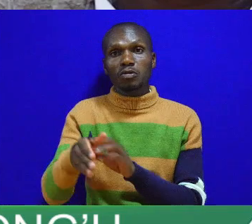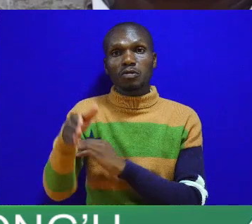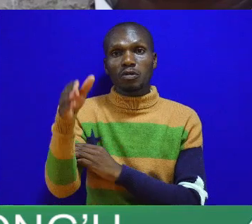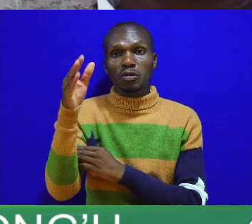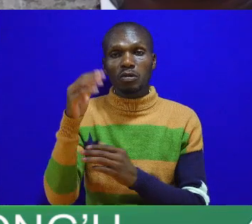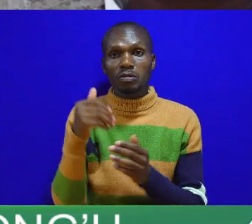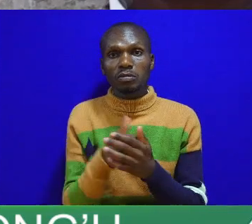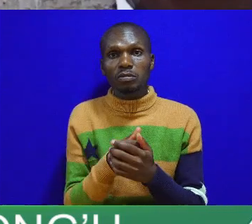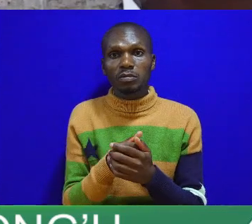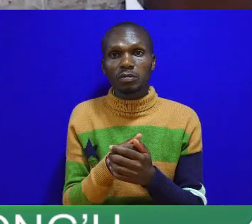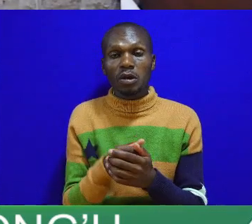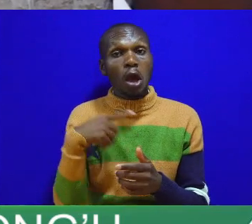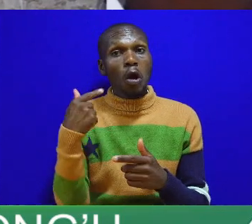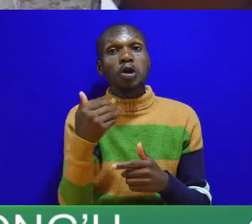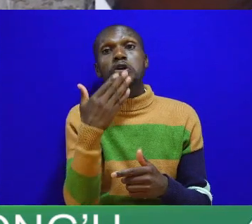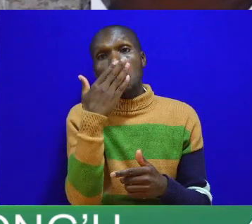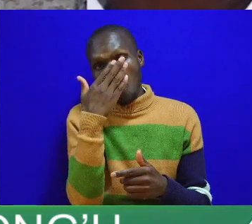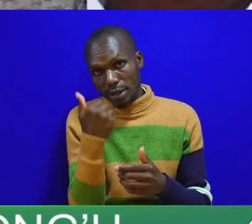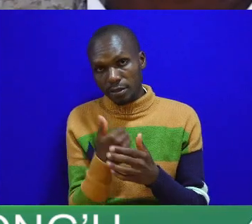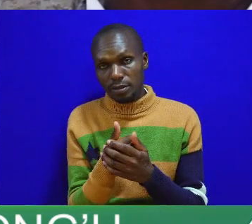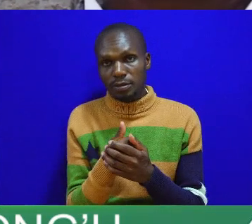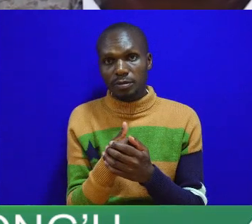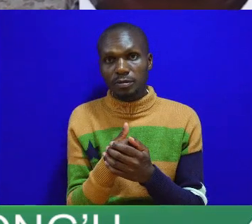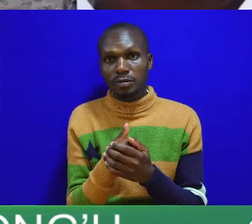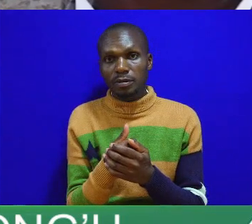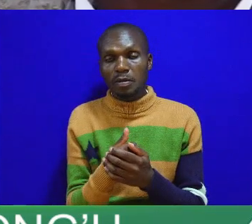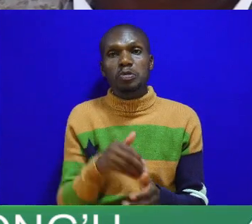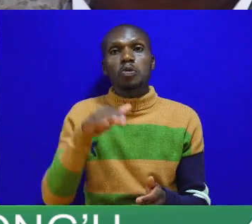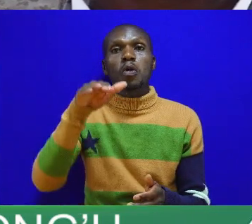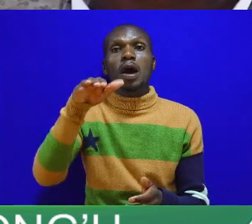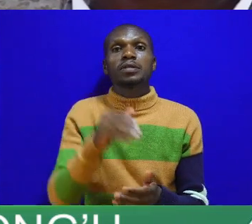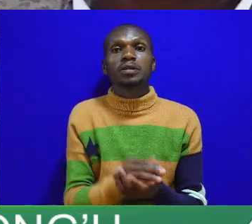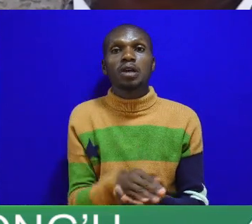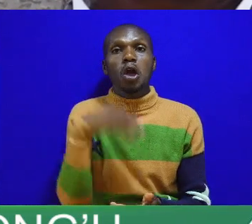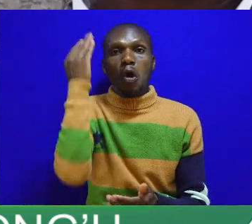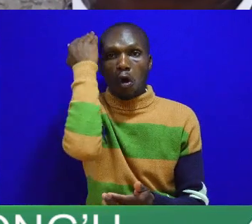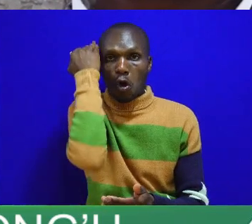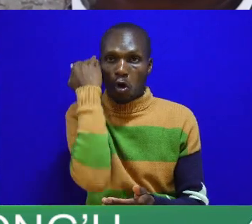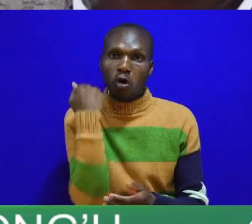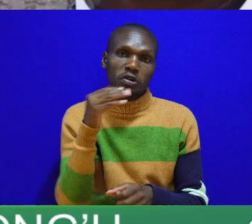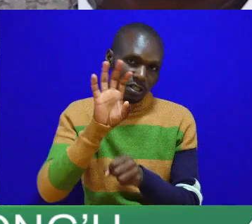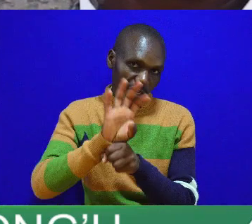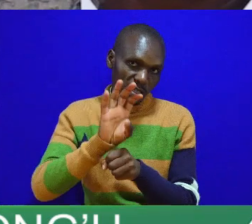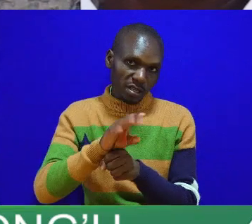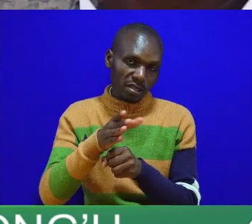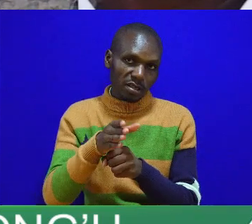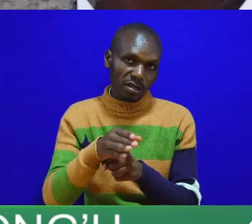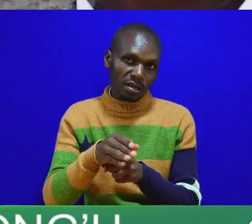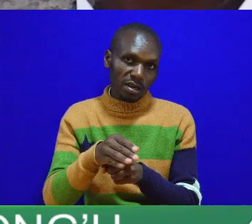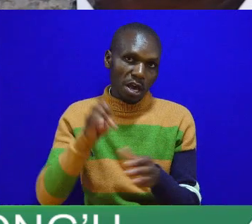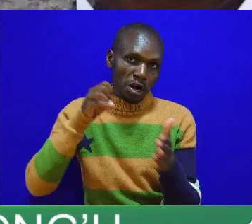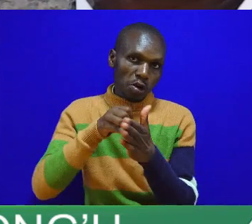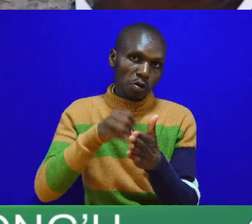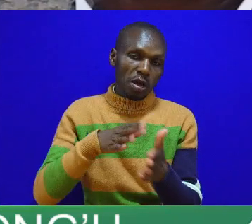to Nalekogania, Mbori, Chikanisa, Chinde, Chonsi, Amoneya, Ito,